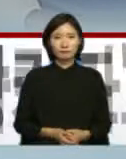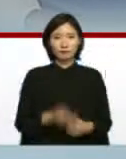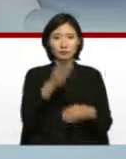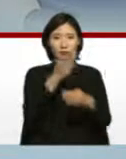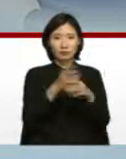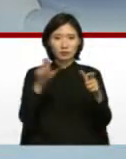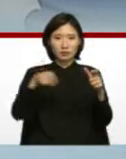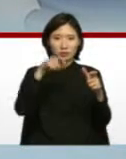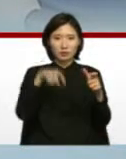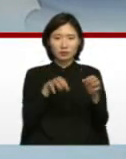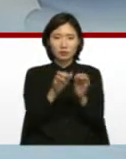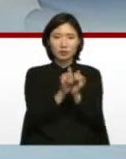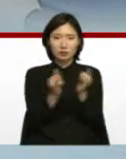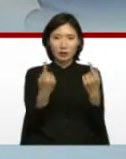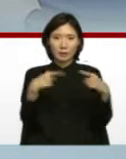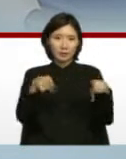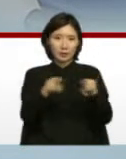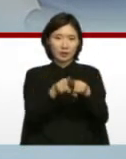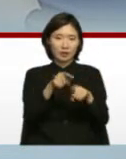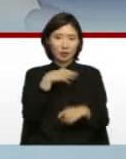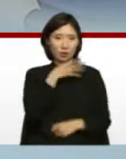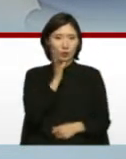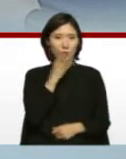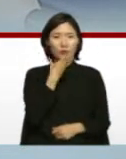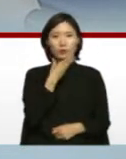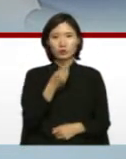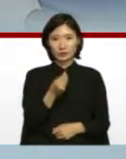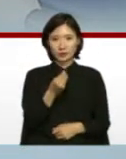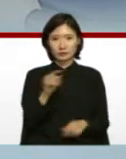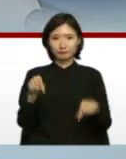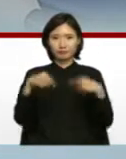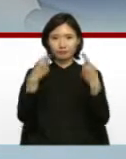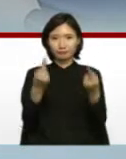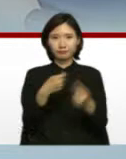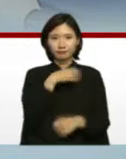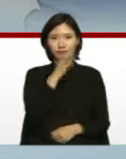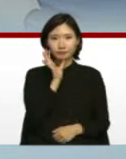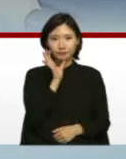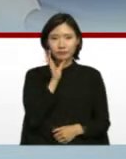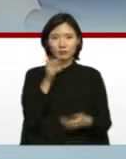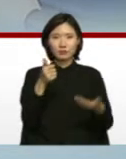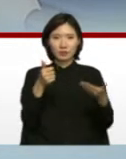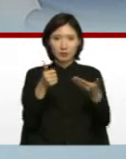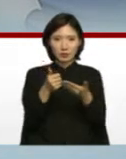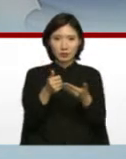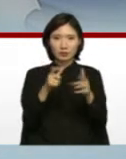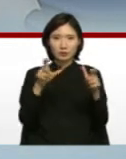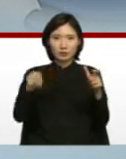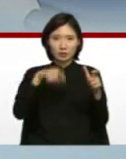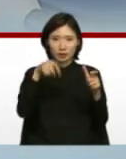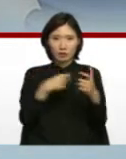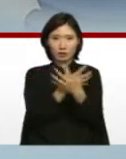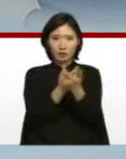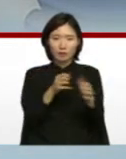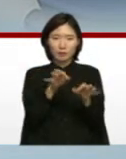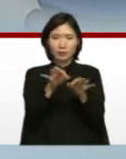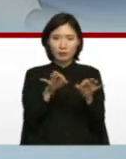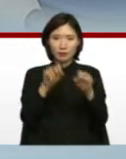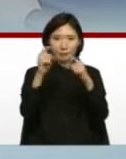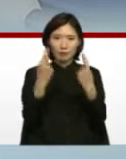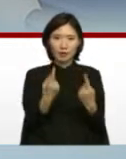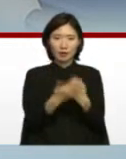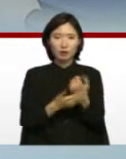중국이 지역 내 상인들과 손을 잡고 어르신 복지에 나섭니다. 어르신들에게 지역 내 가맹점에서 할인 혜택을